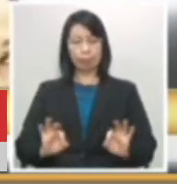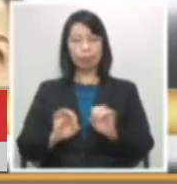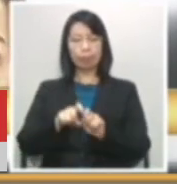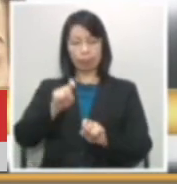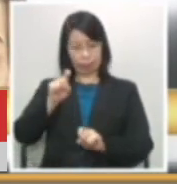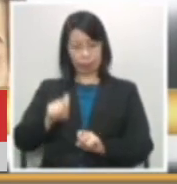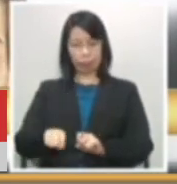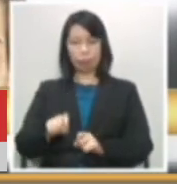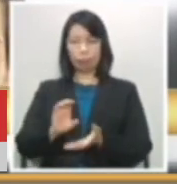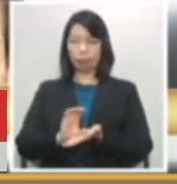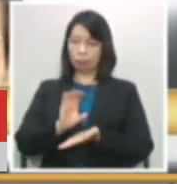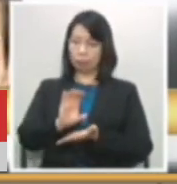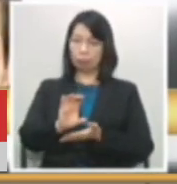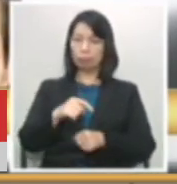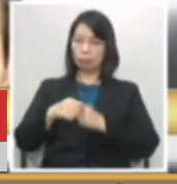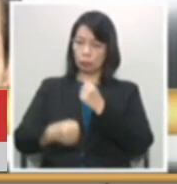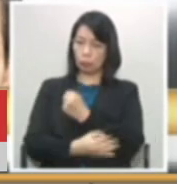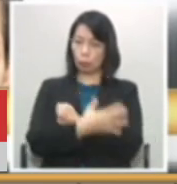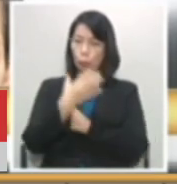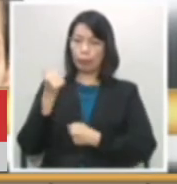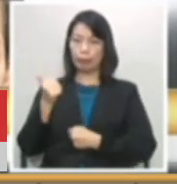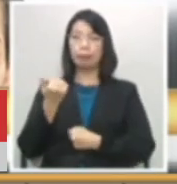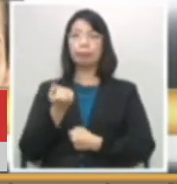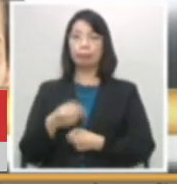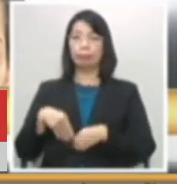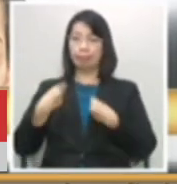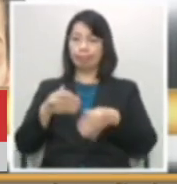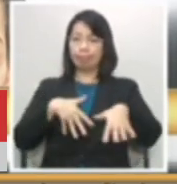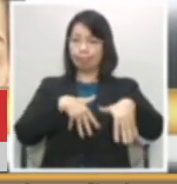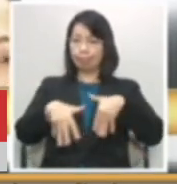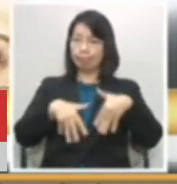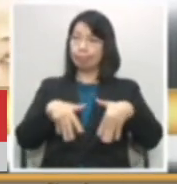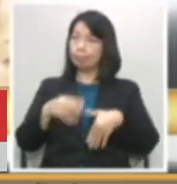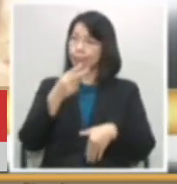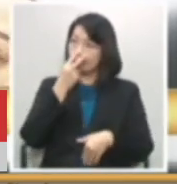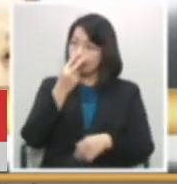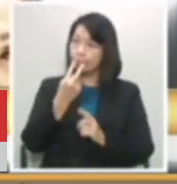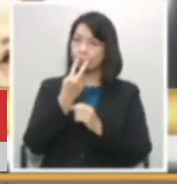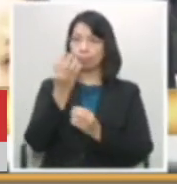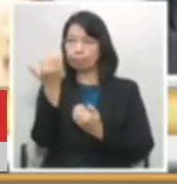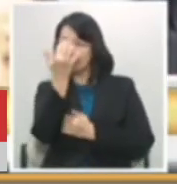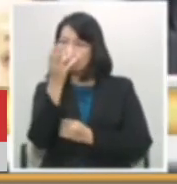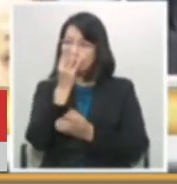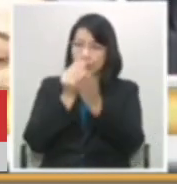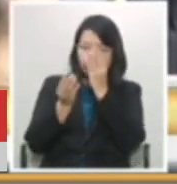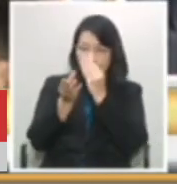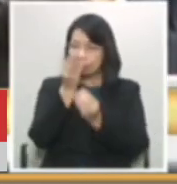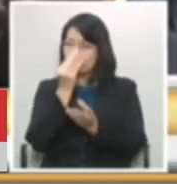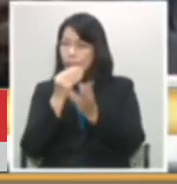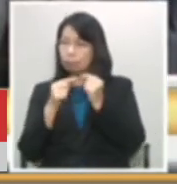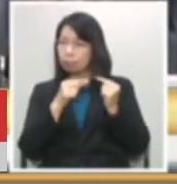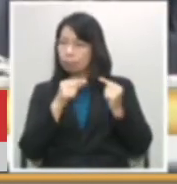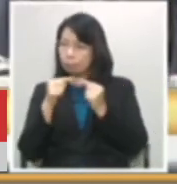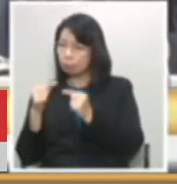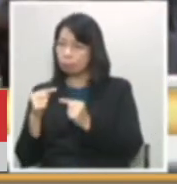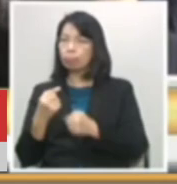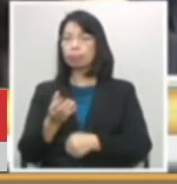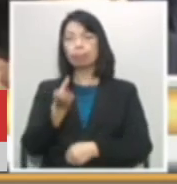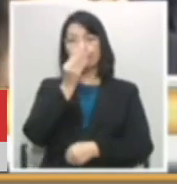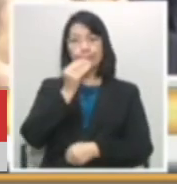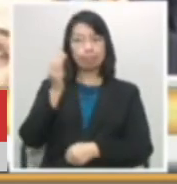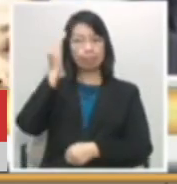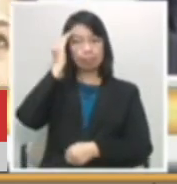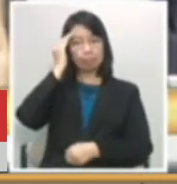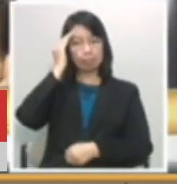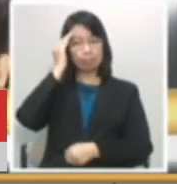และเป็นโอกาสอันดีที่พี่น้องประชาชนที่ติดตามรับชมรับฟังอยู่ทางบ้านจะได้ทราบว่ารั